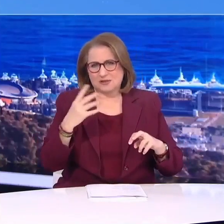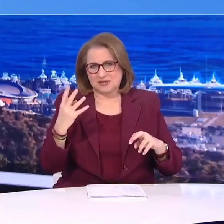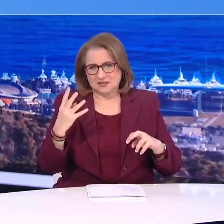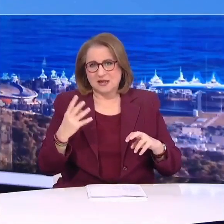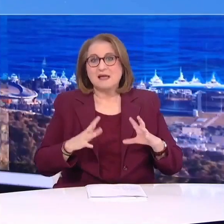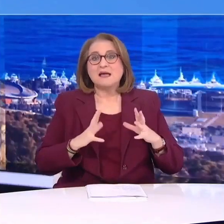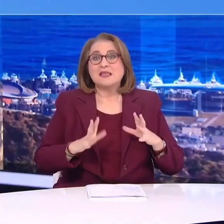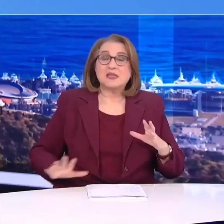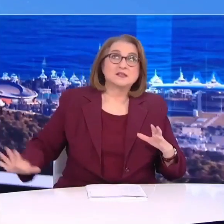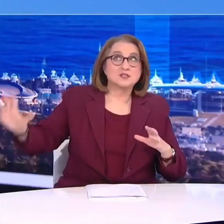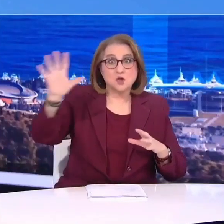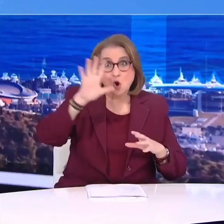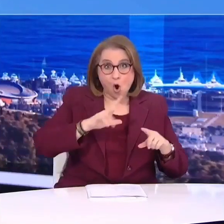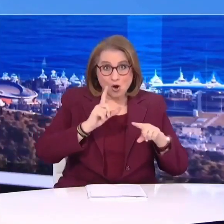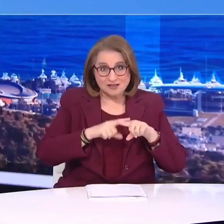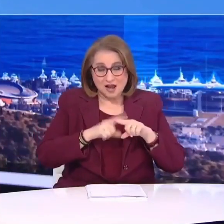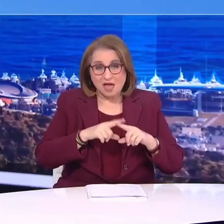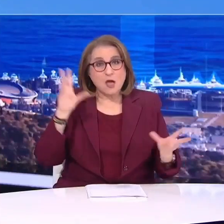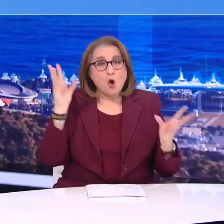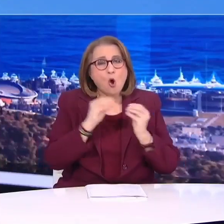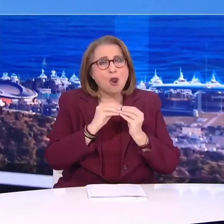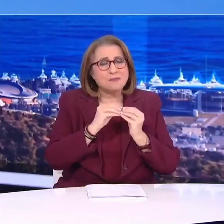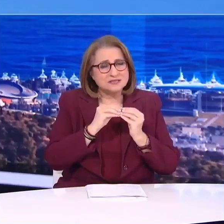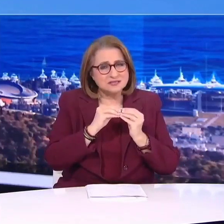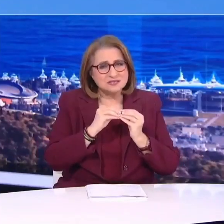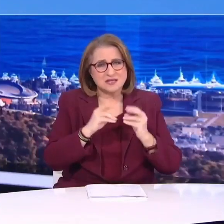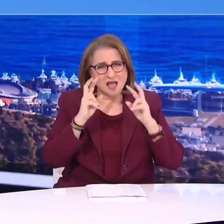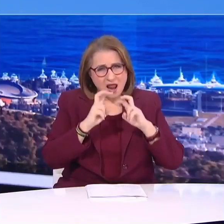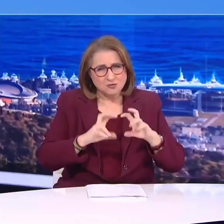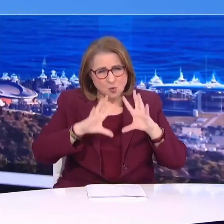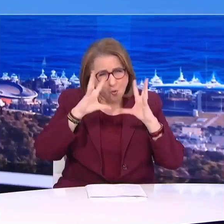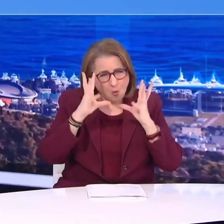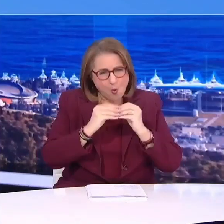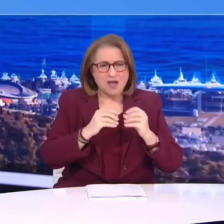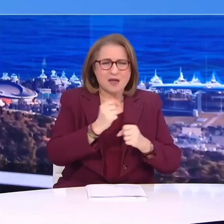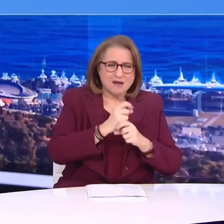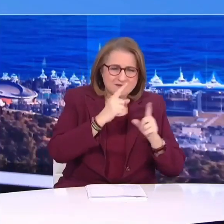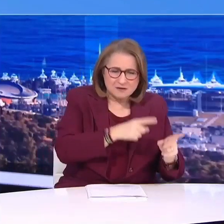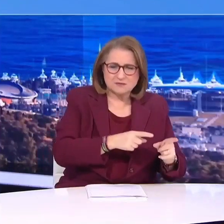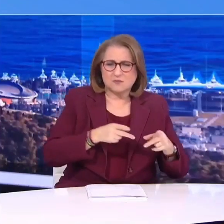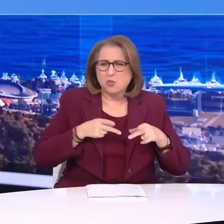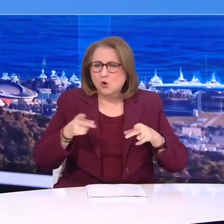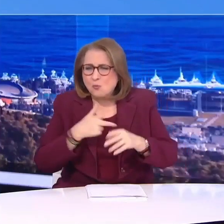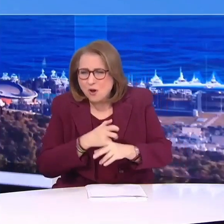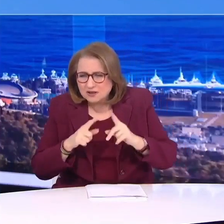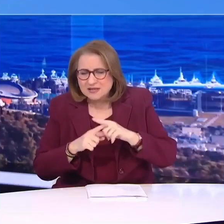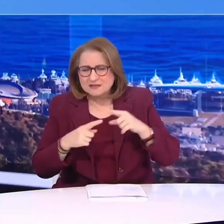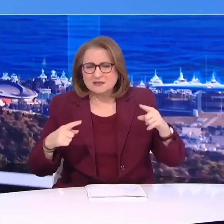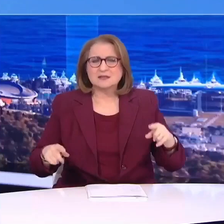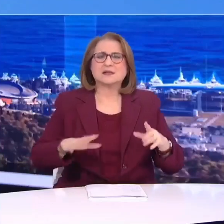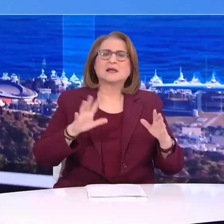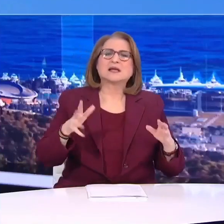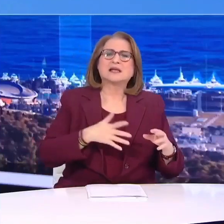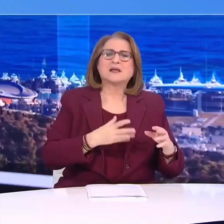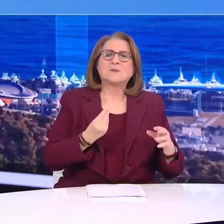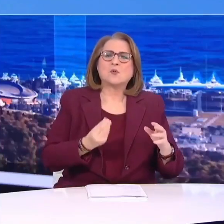της επικράτειας από όλους τους εργαστηριακούς ελέγχους που γίνονται είναι στο 2,4, όμως θετικότητα πάνω από 4%, που